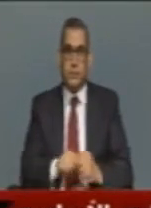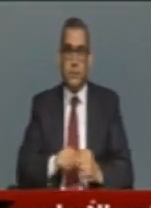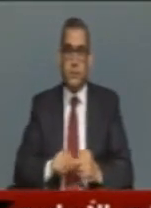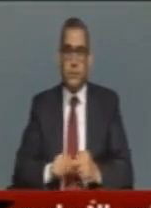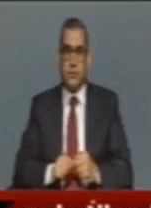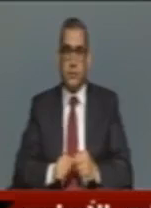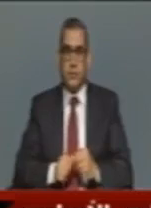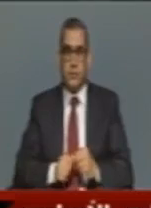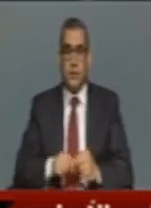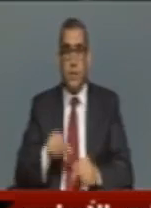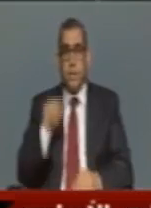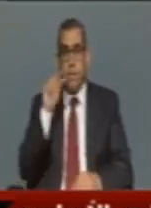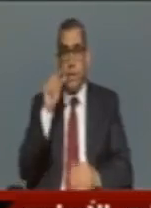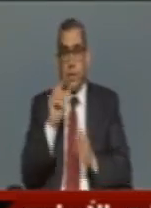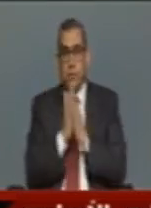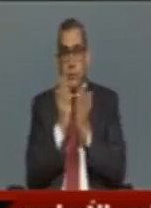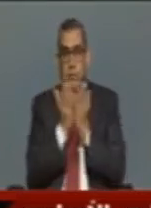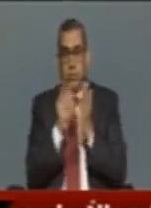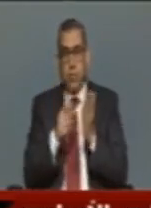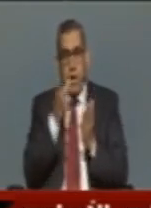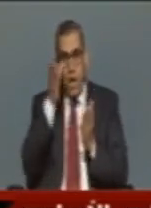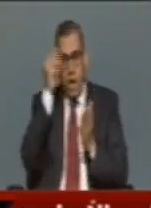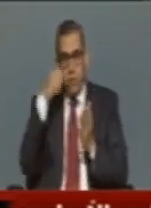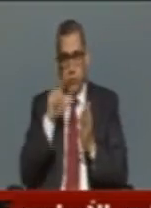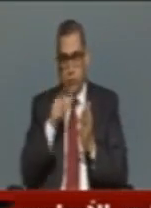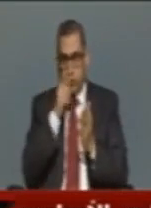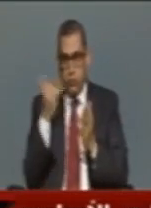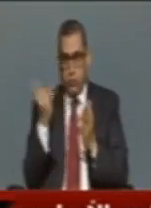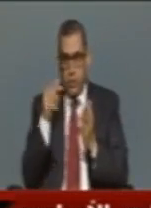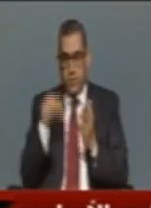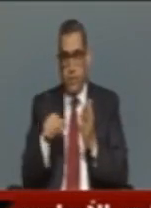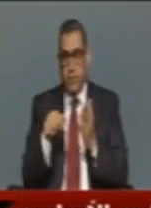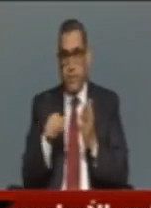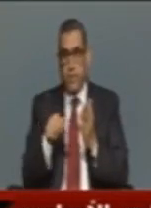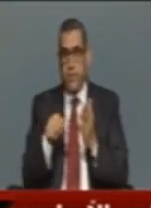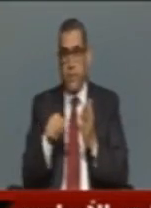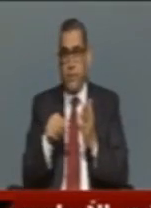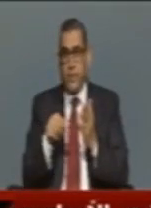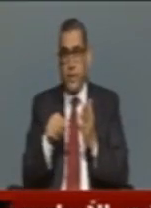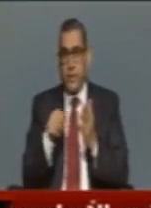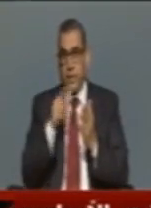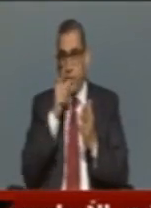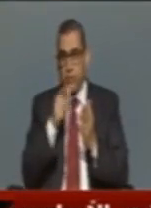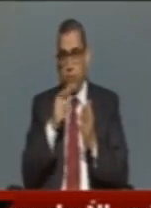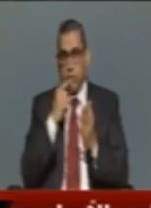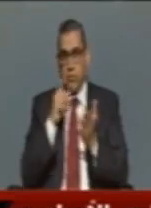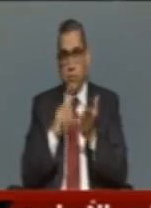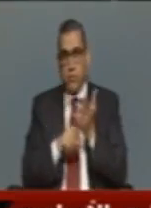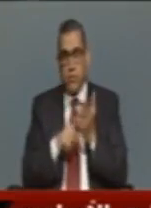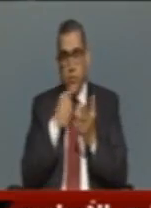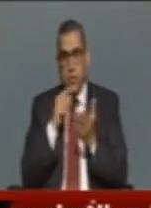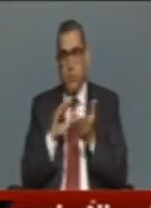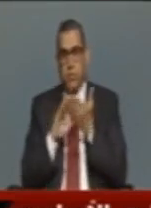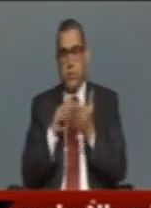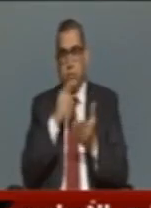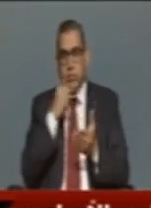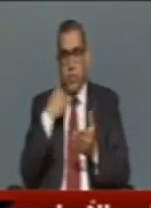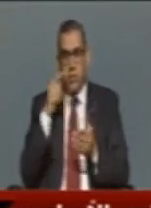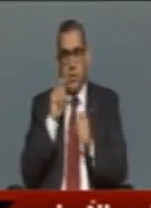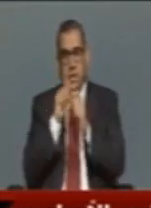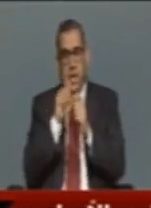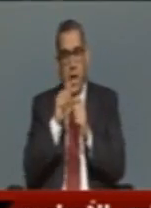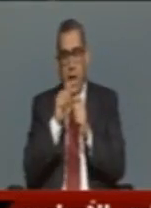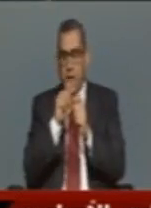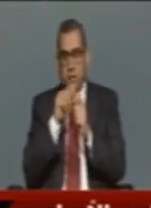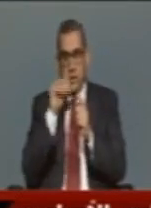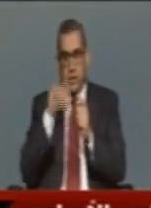المناهج ده حكاية كبيرة مع فخامة الرئيس، أنا إن أنت مناهجنا ما كانش ينفع تتصلح، لكن كان